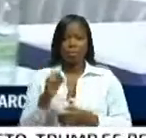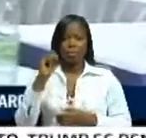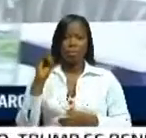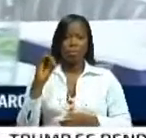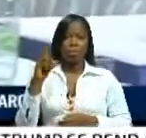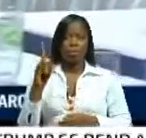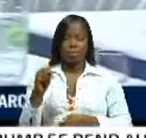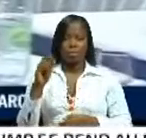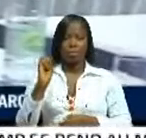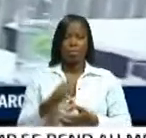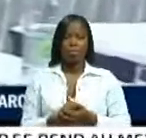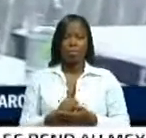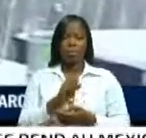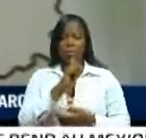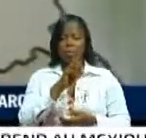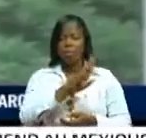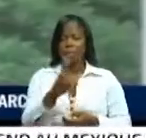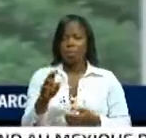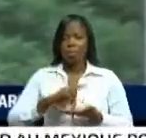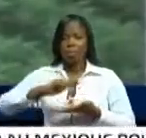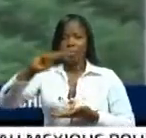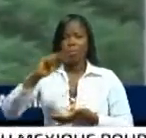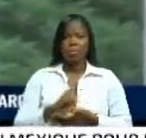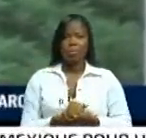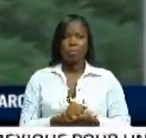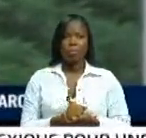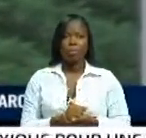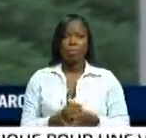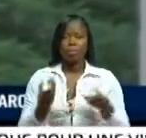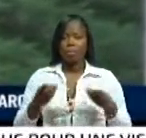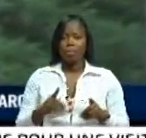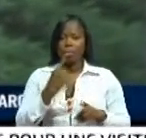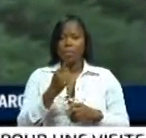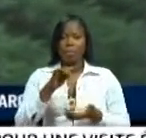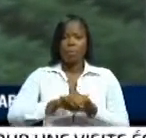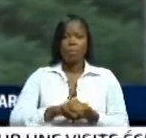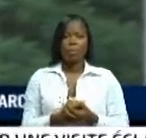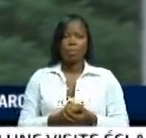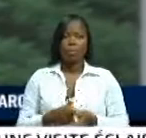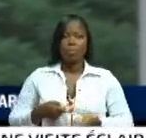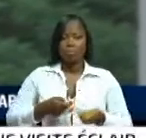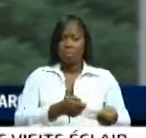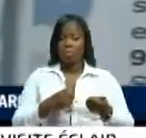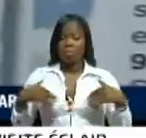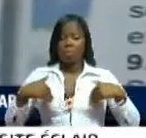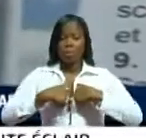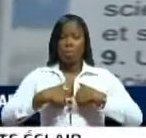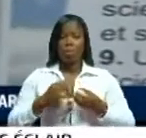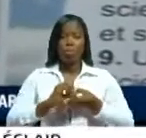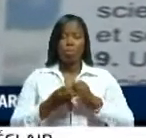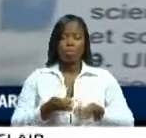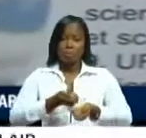magnas est une université à vocation agricole métiers connexes quand on dit cela c'est l'agriculture c'est l'élevage c'est la pêche